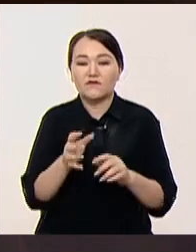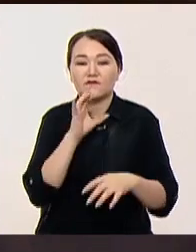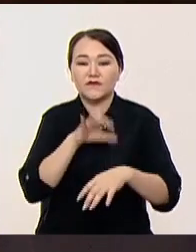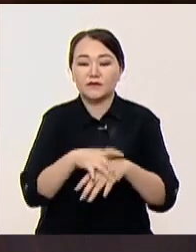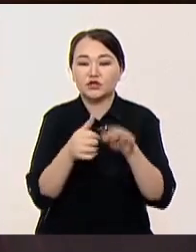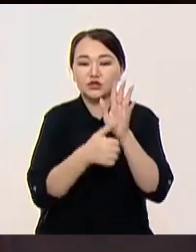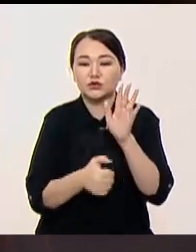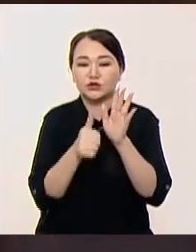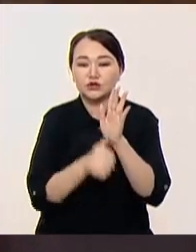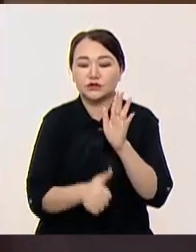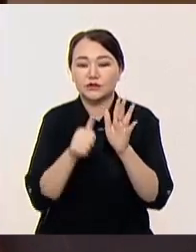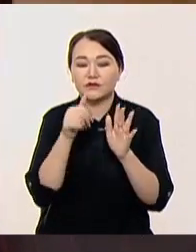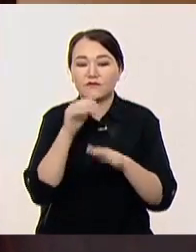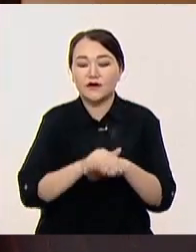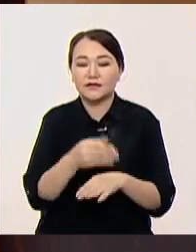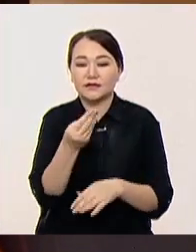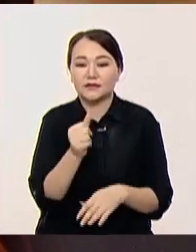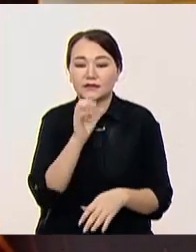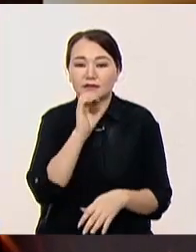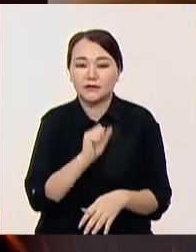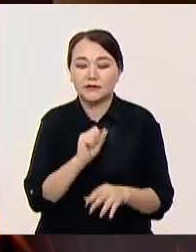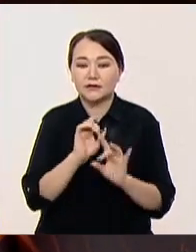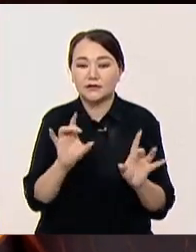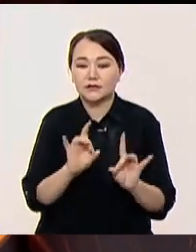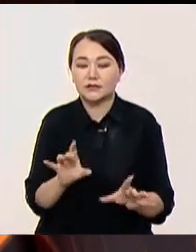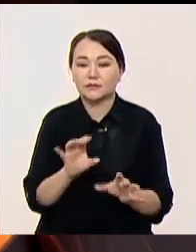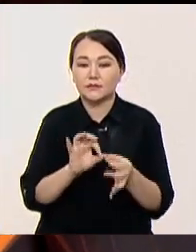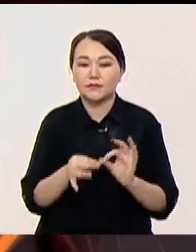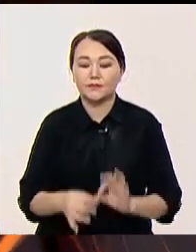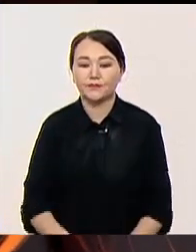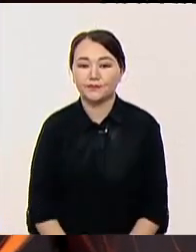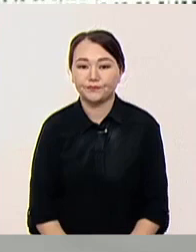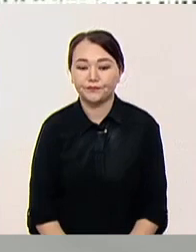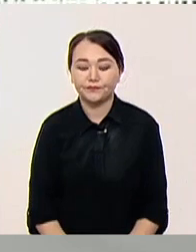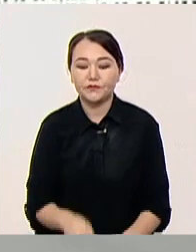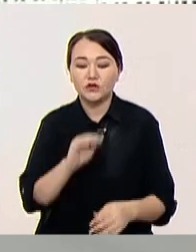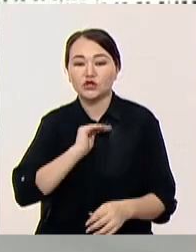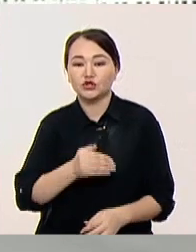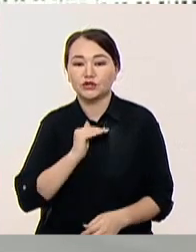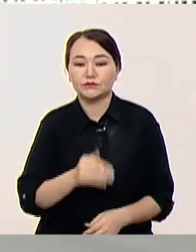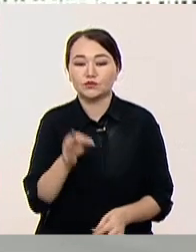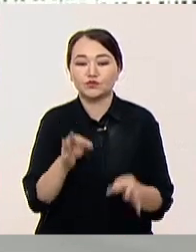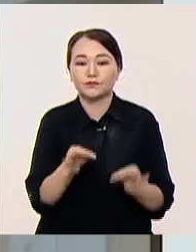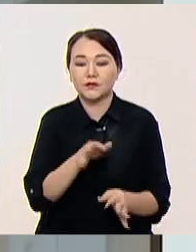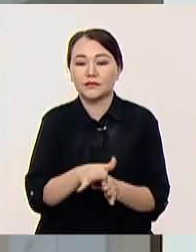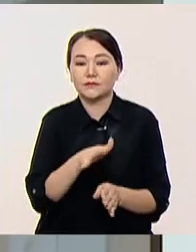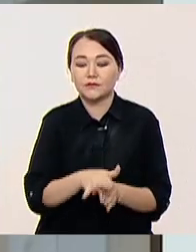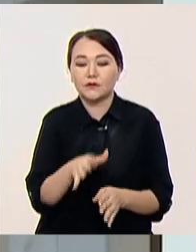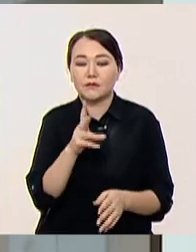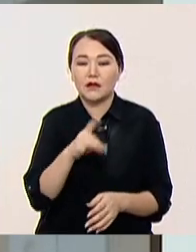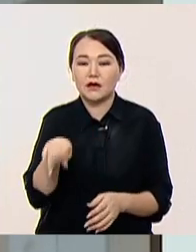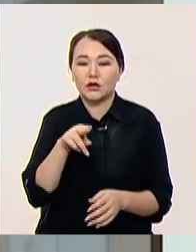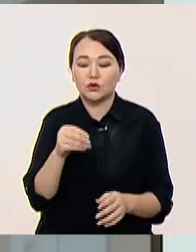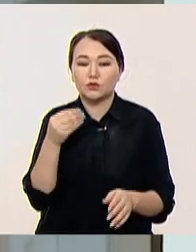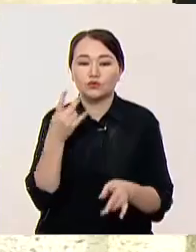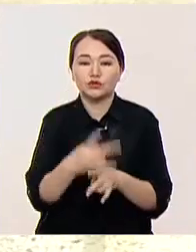660 фактов хищения денег. Ильяман Раимбеков расскажет подробнее. Частными судебными исполнителями нанесен миллиардный